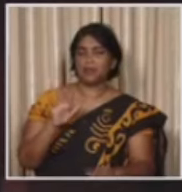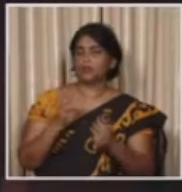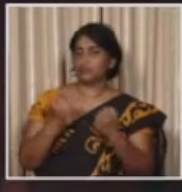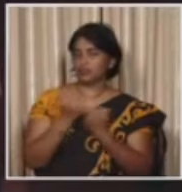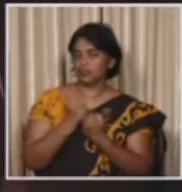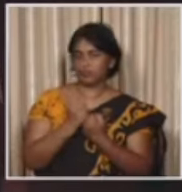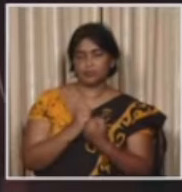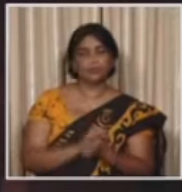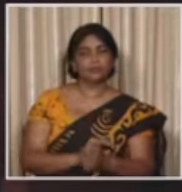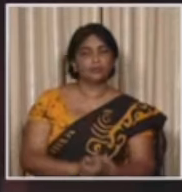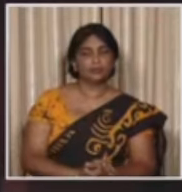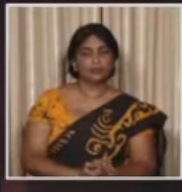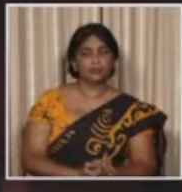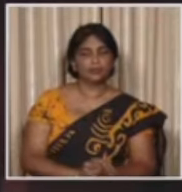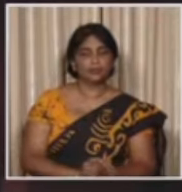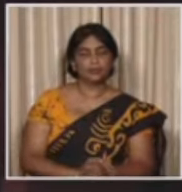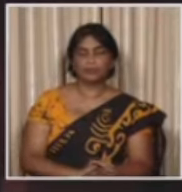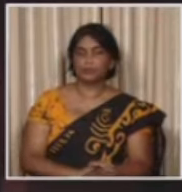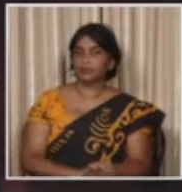දායකත්වය.